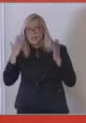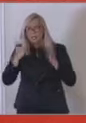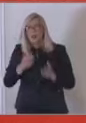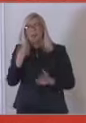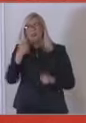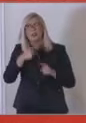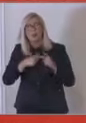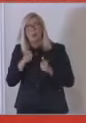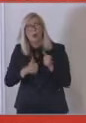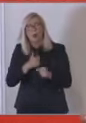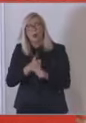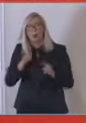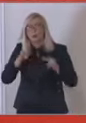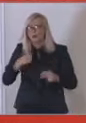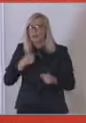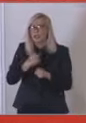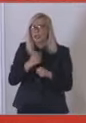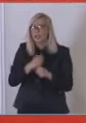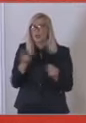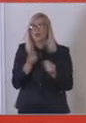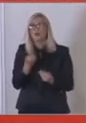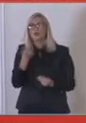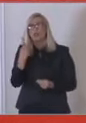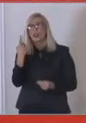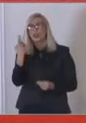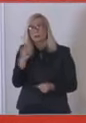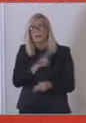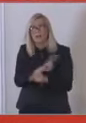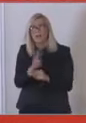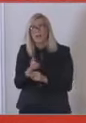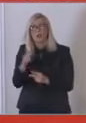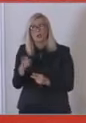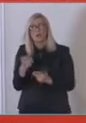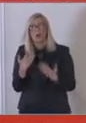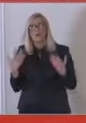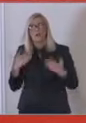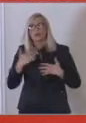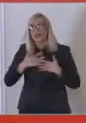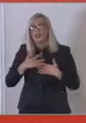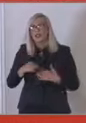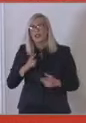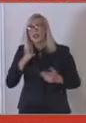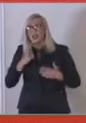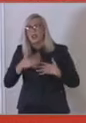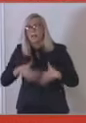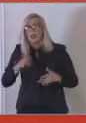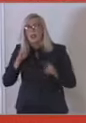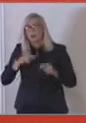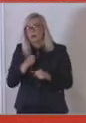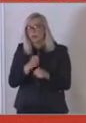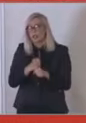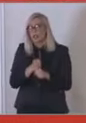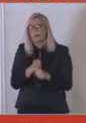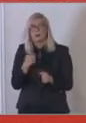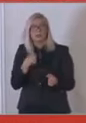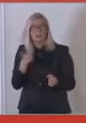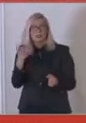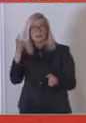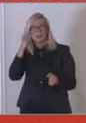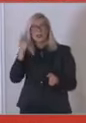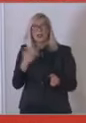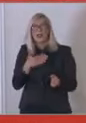4 vite. Unë shpresoj që të arrihet për 2 vite apo 3, sepse me mekanizmat moderne mund që ta bëjmë këtë,